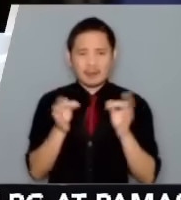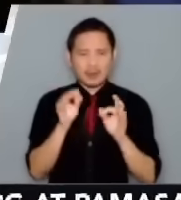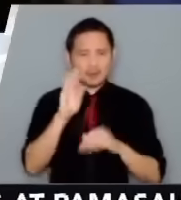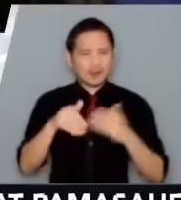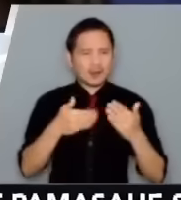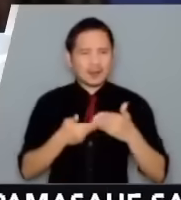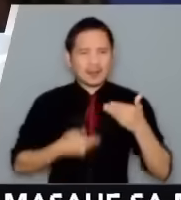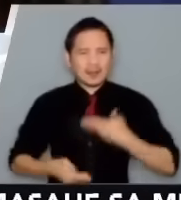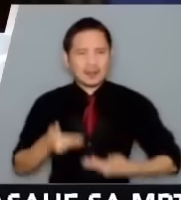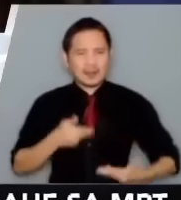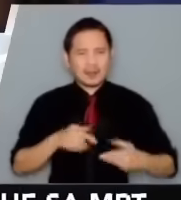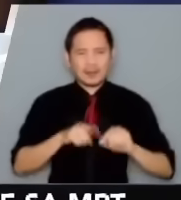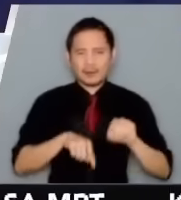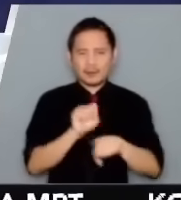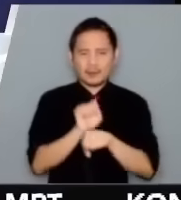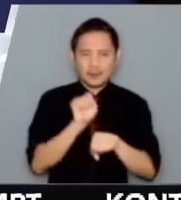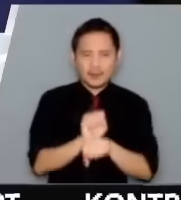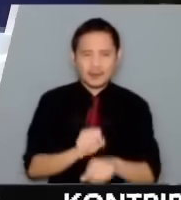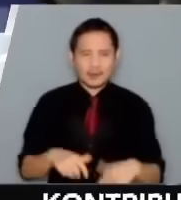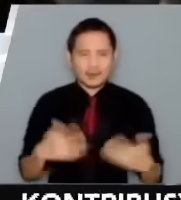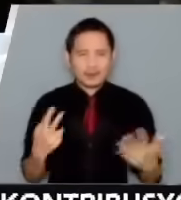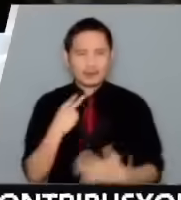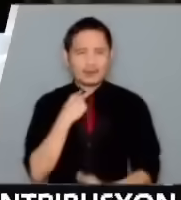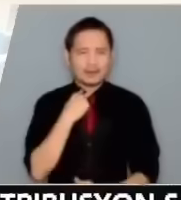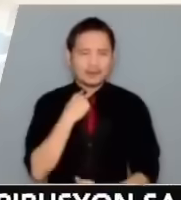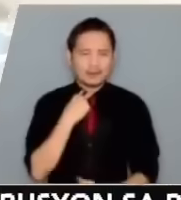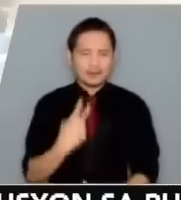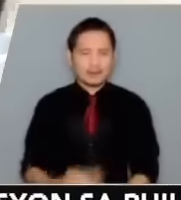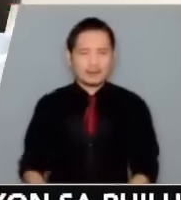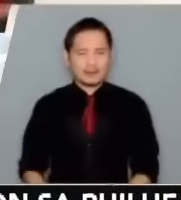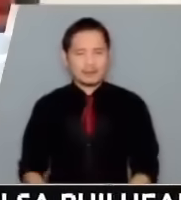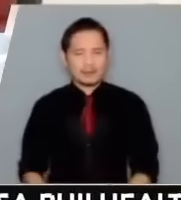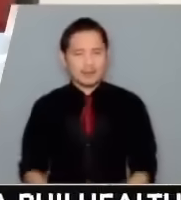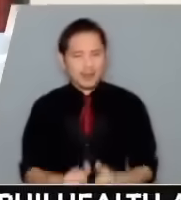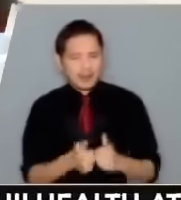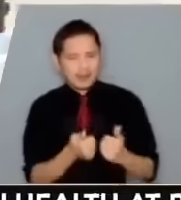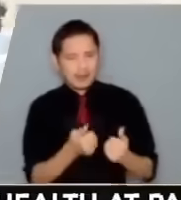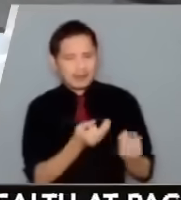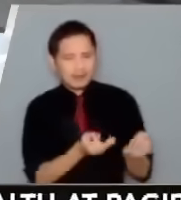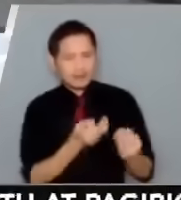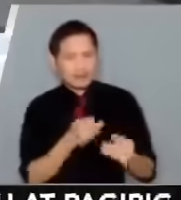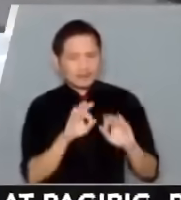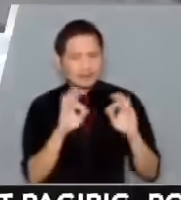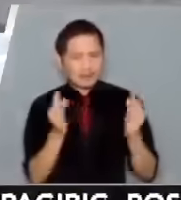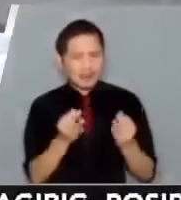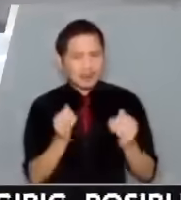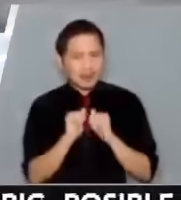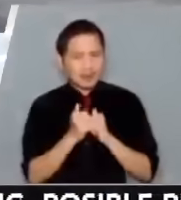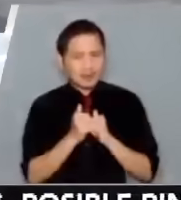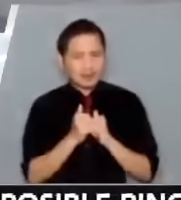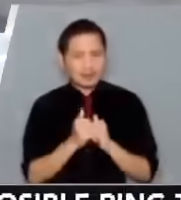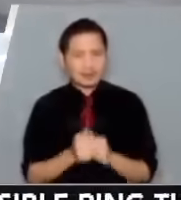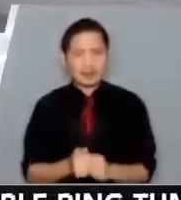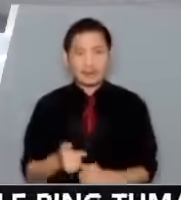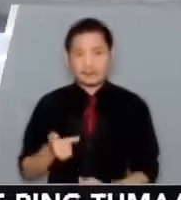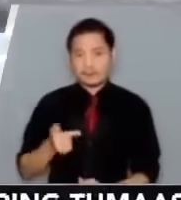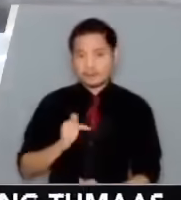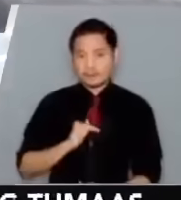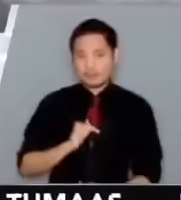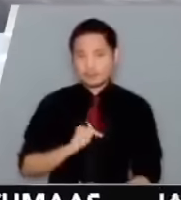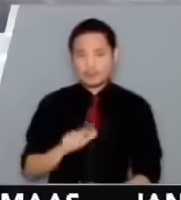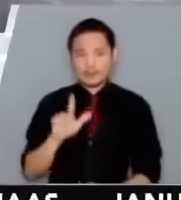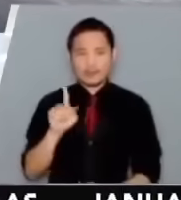lang kami kumukuha ng aming ipakakain sa aming pamilya. Pero malinaw ang direktiba ng LTFRB at mismong ni Pangulong